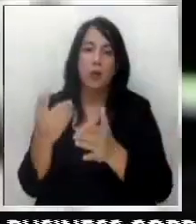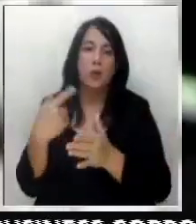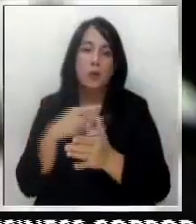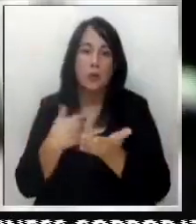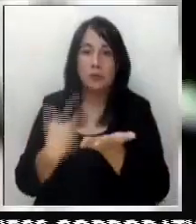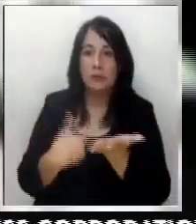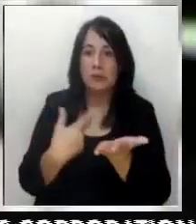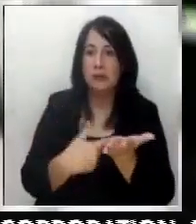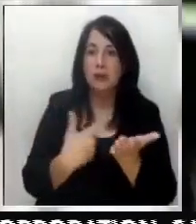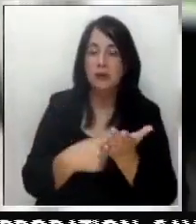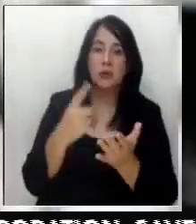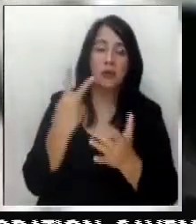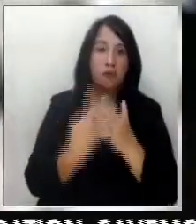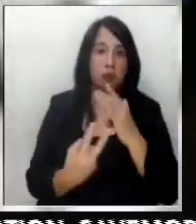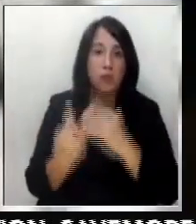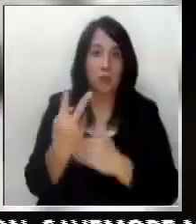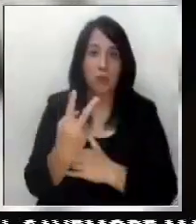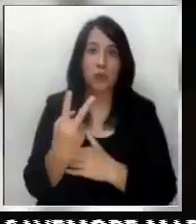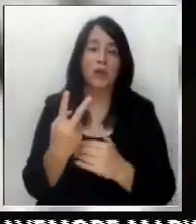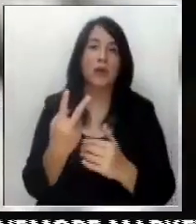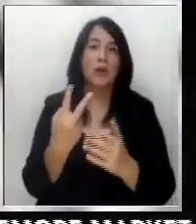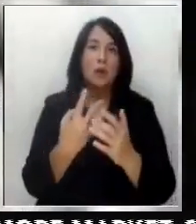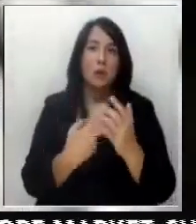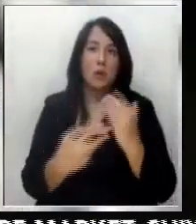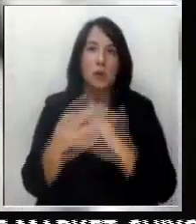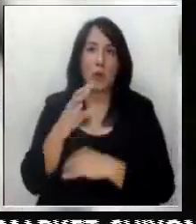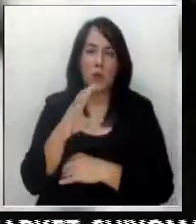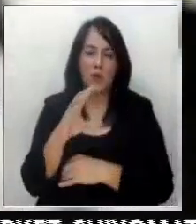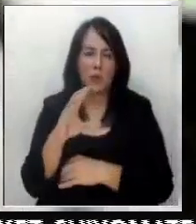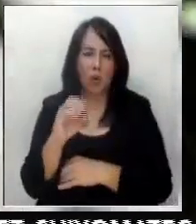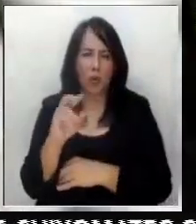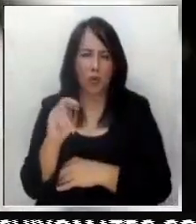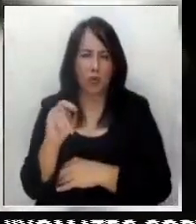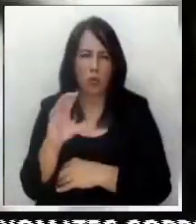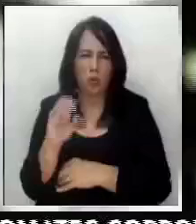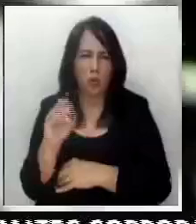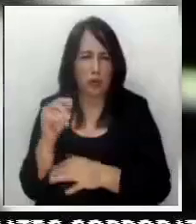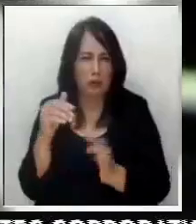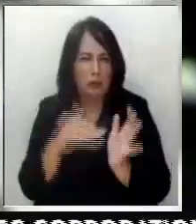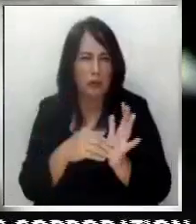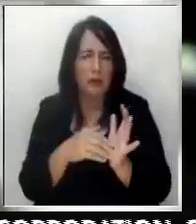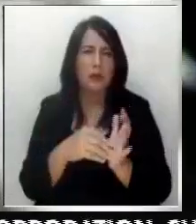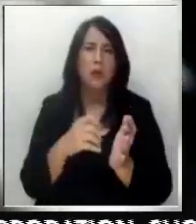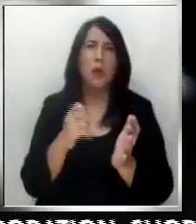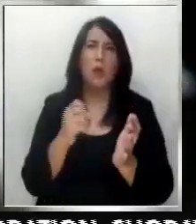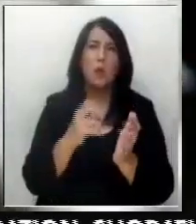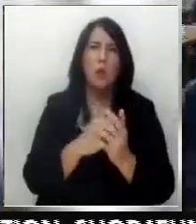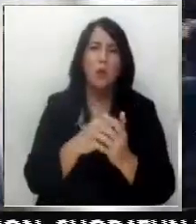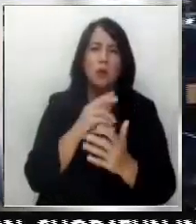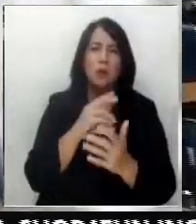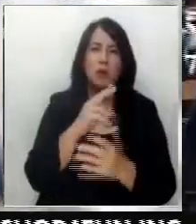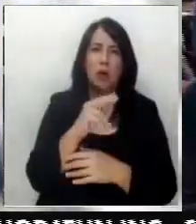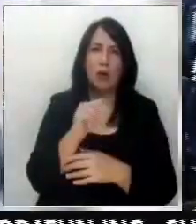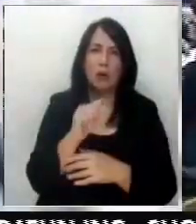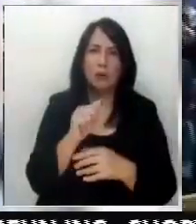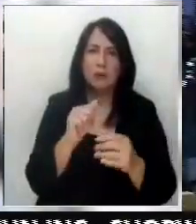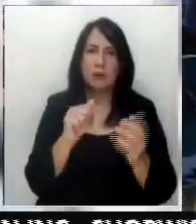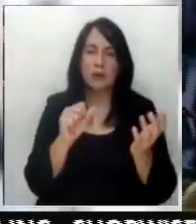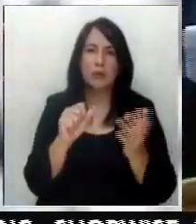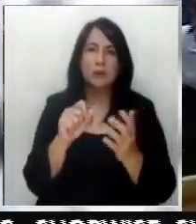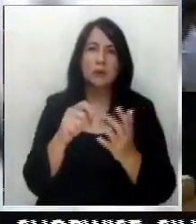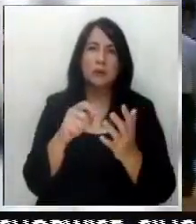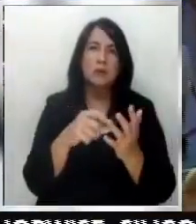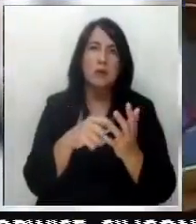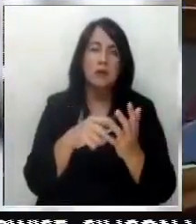what mode? If that is a CONCON again, if that is a CONAS or a PI. Pero dahil hindi